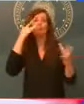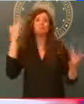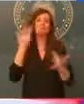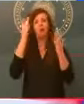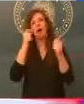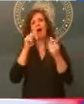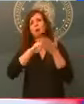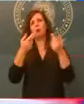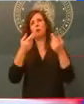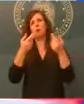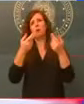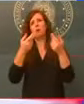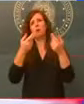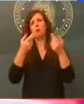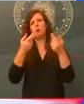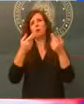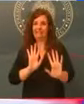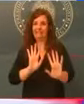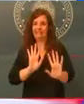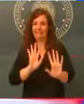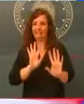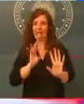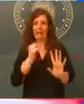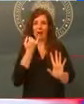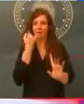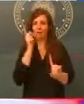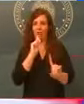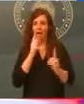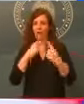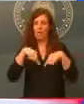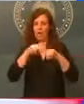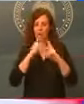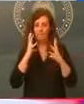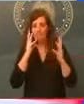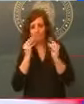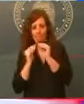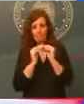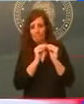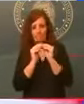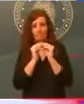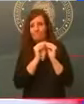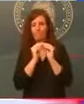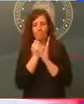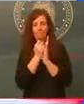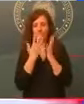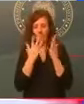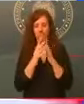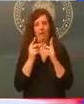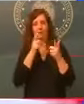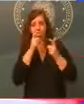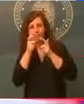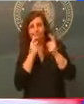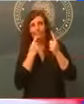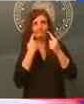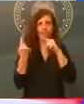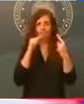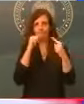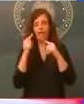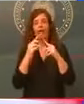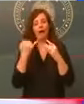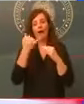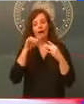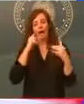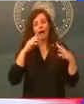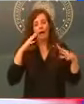È una decisione che ci ha impegnato severamente in un'ampia discussione. Alla fine ci siamo determinati,